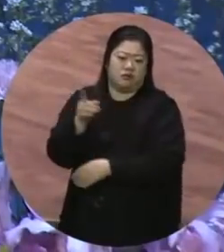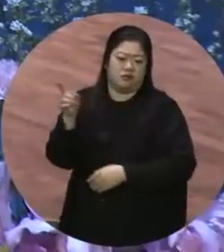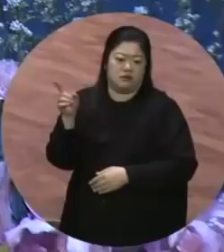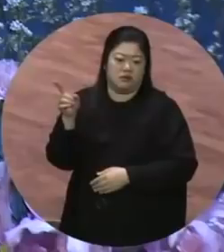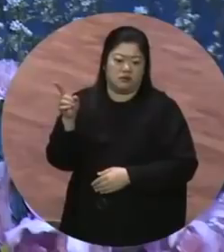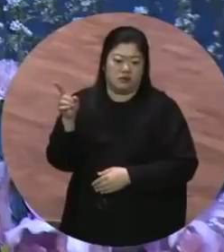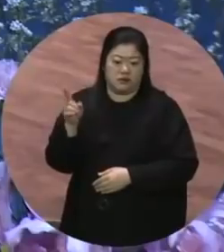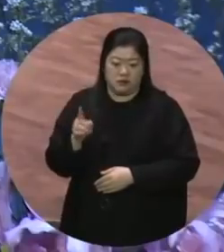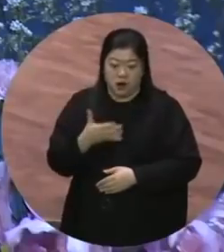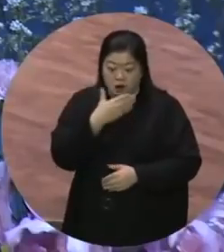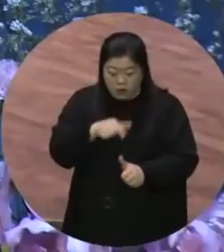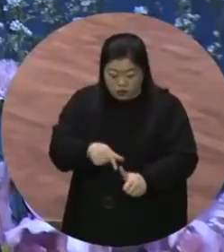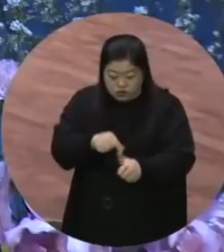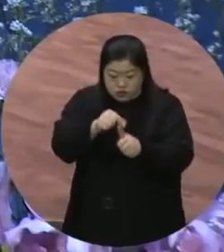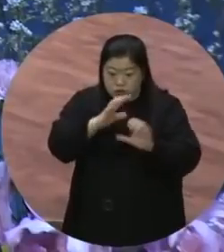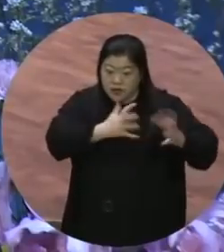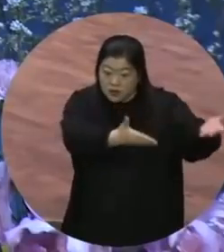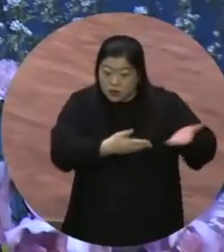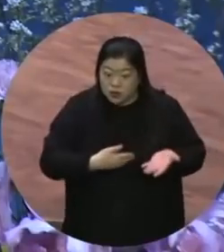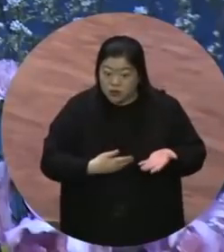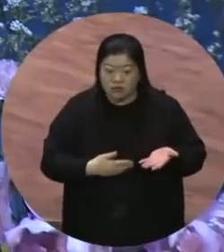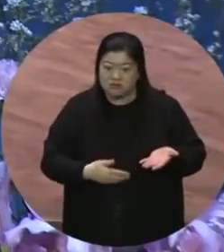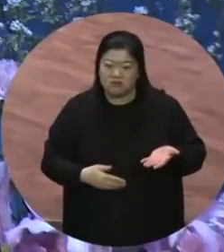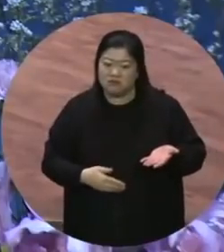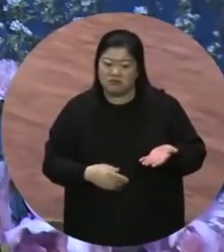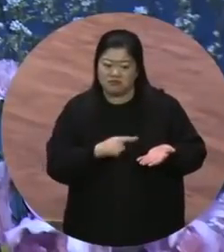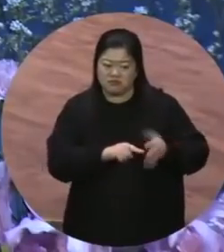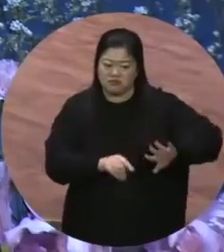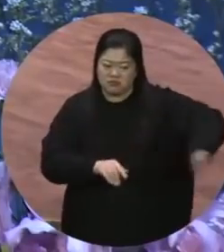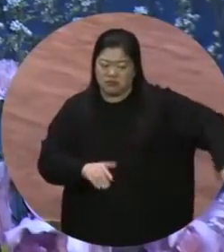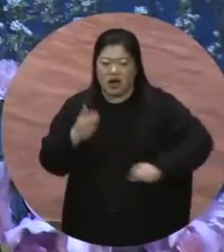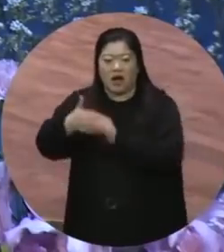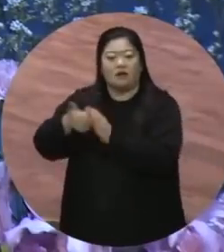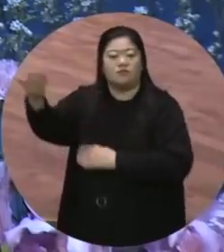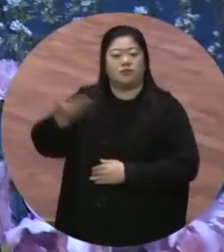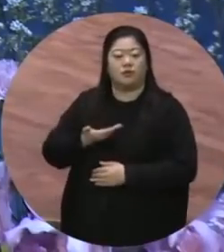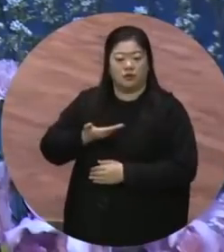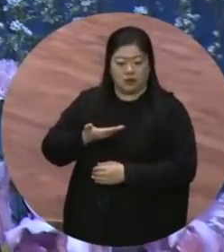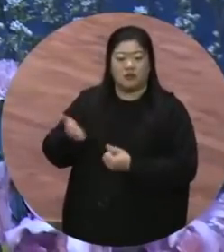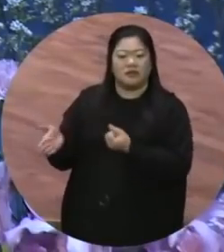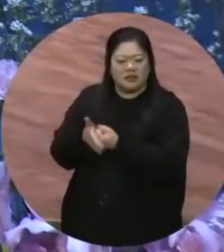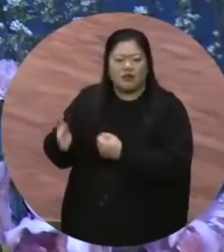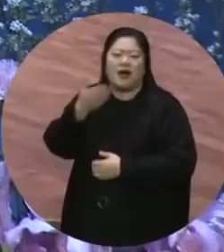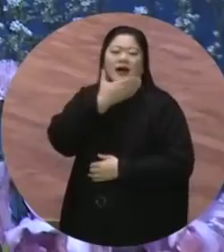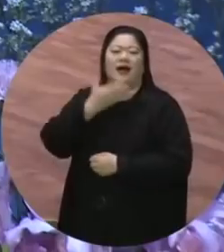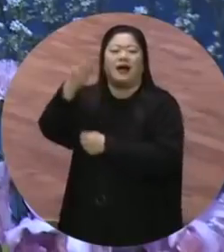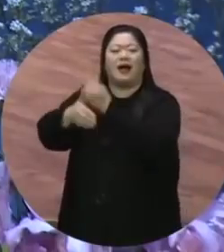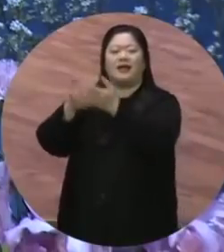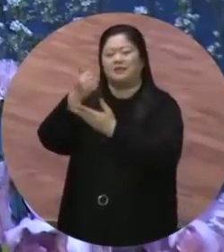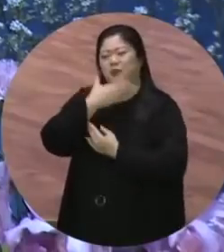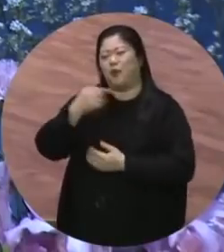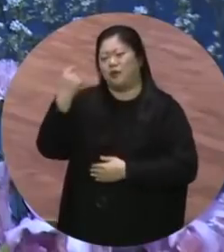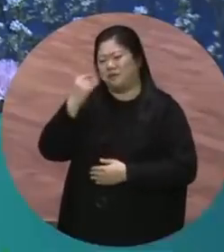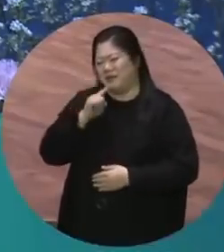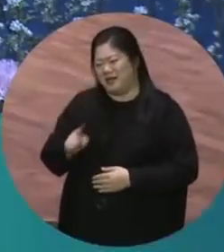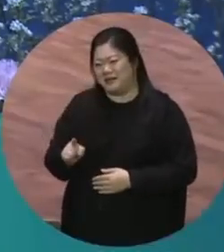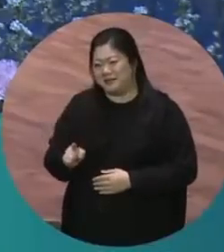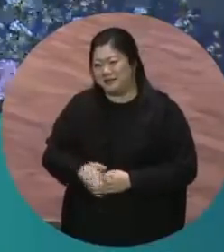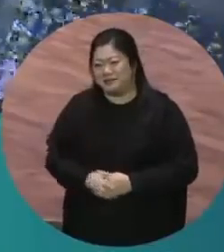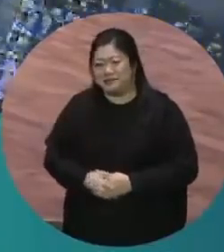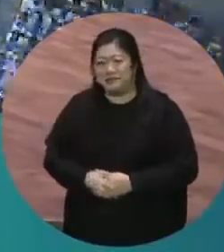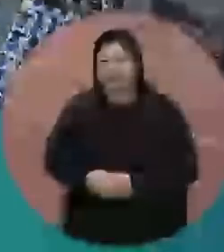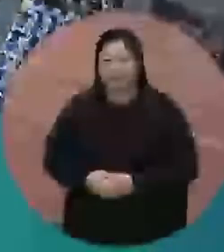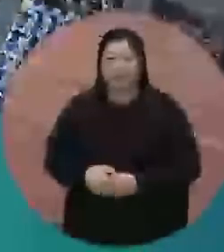시작되었다. 그래서 하나님께서 보여주시는 말씀, 그 말씀이에요. 자, 2절 봅니다.